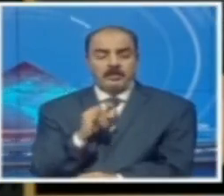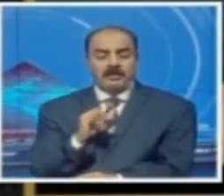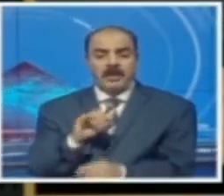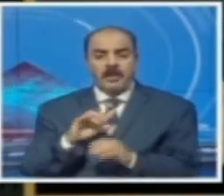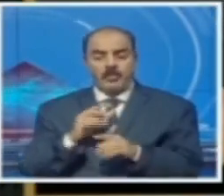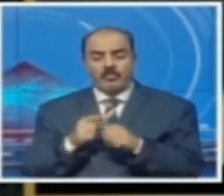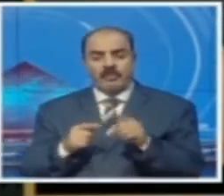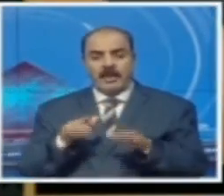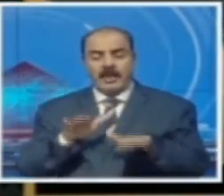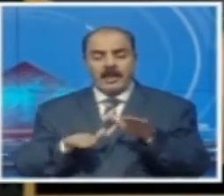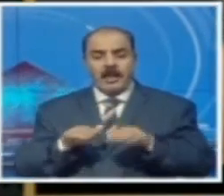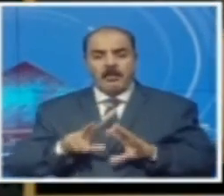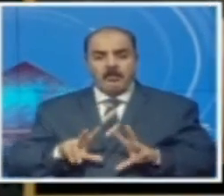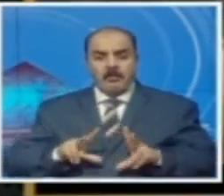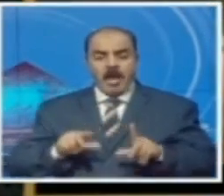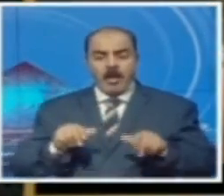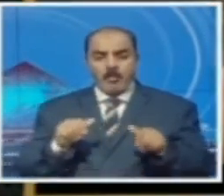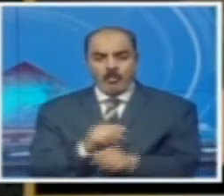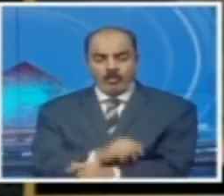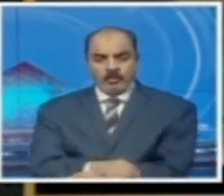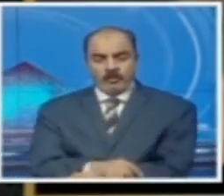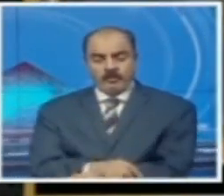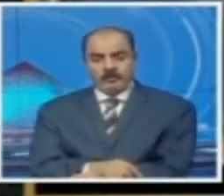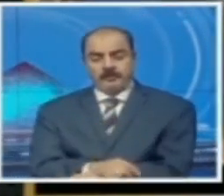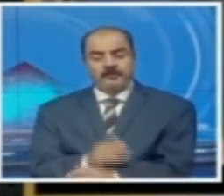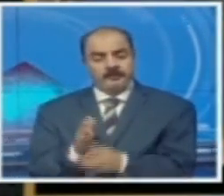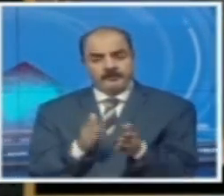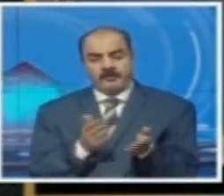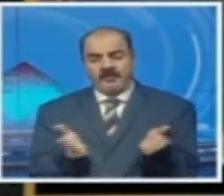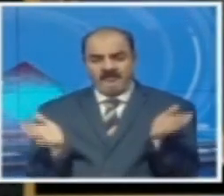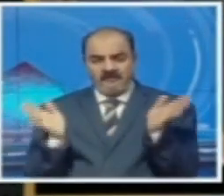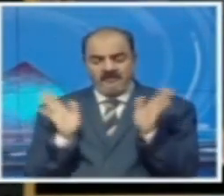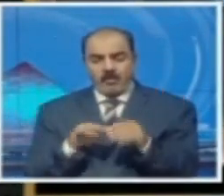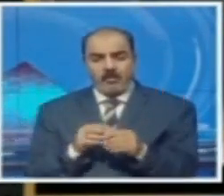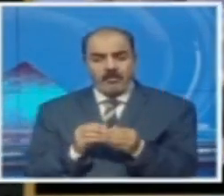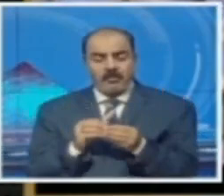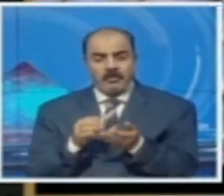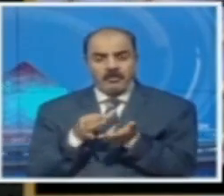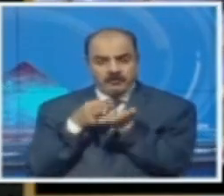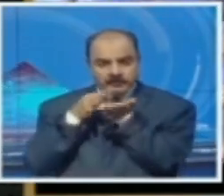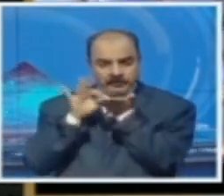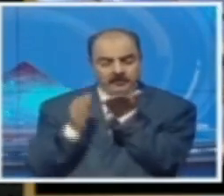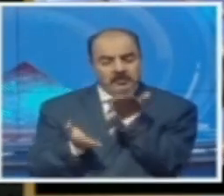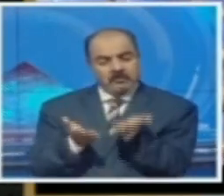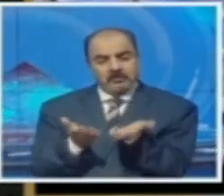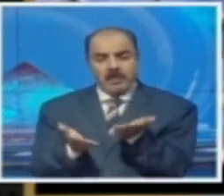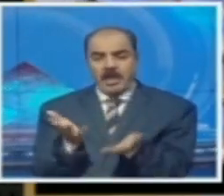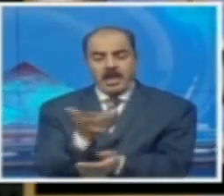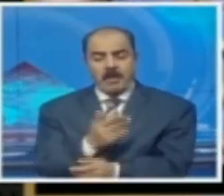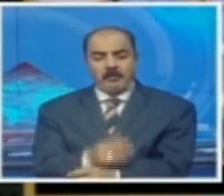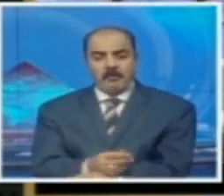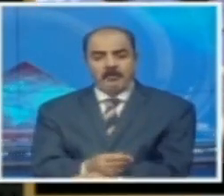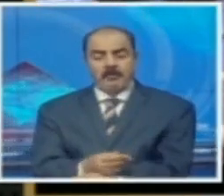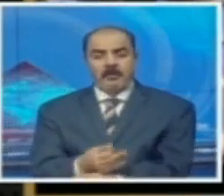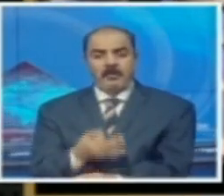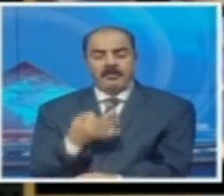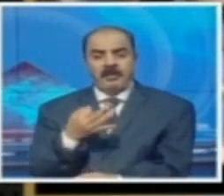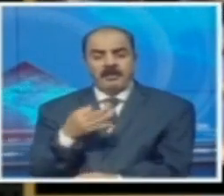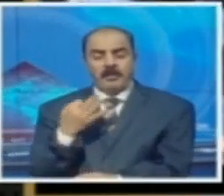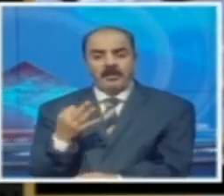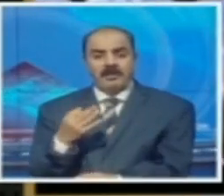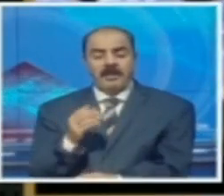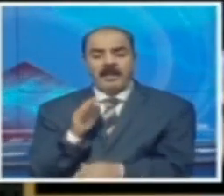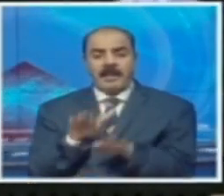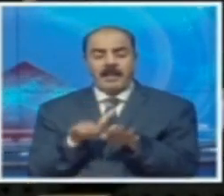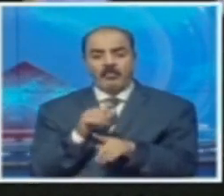756.5 كيلوغرام من نبات البنجو المخدر وكمية من مخدر الهيروين وزنت ما يزيد على